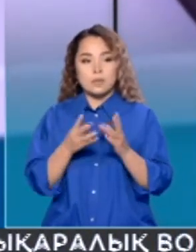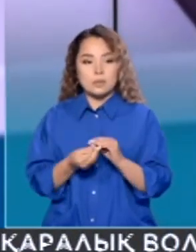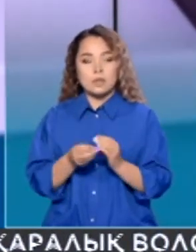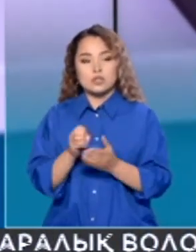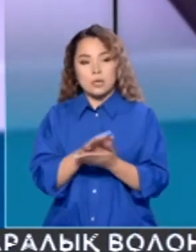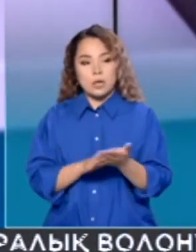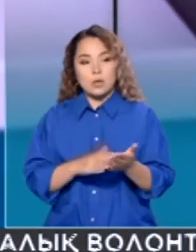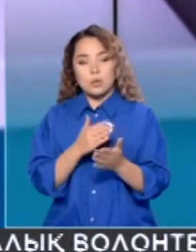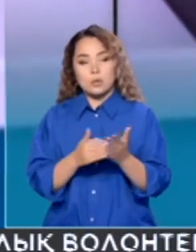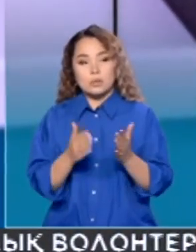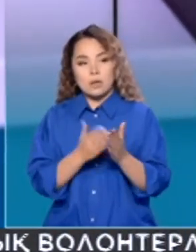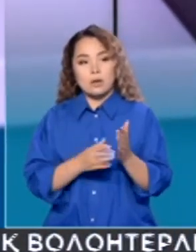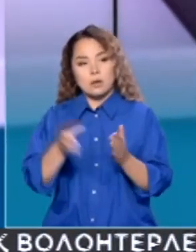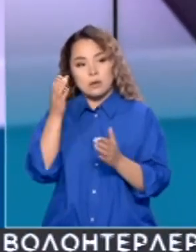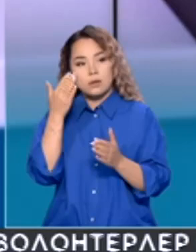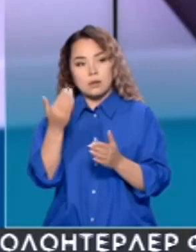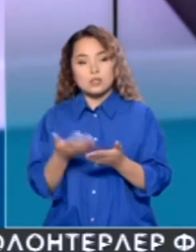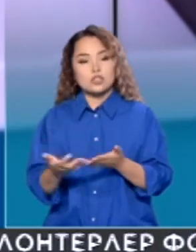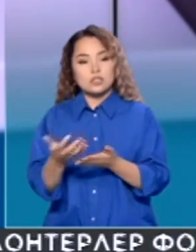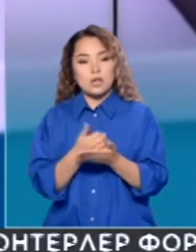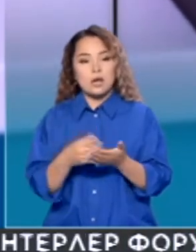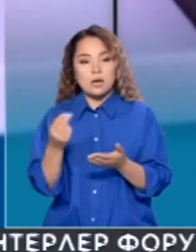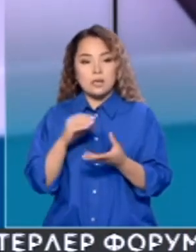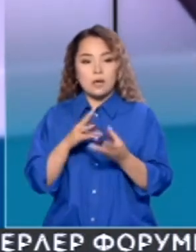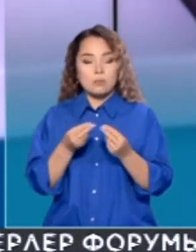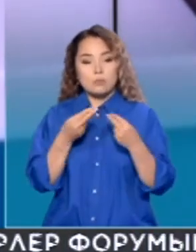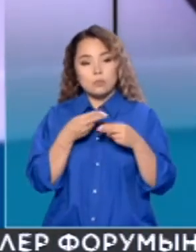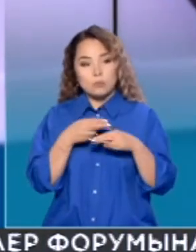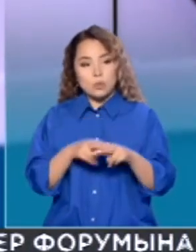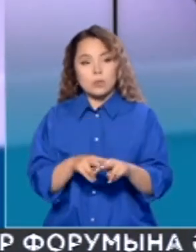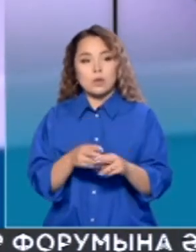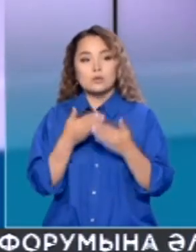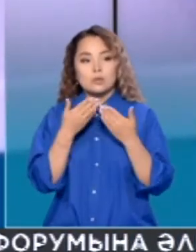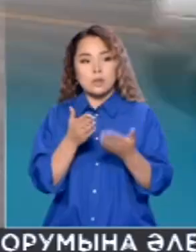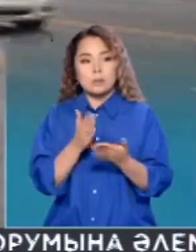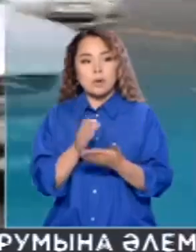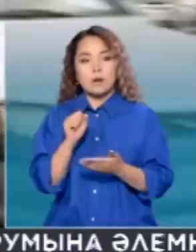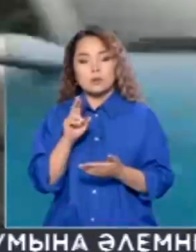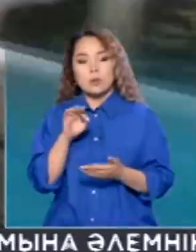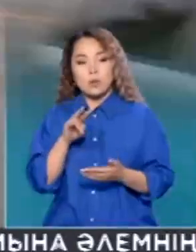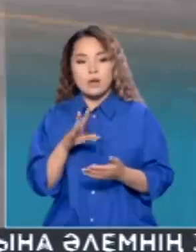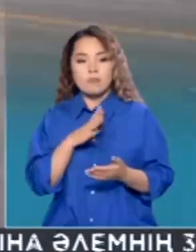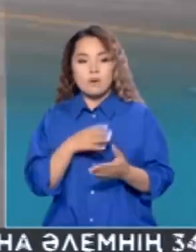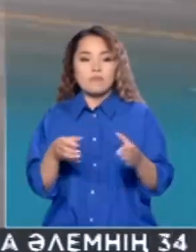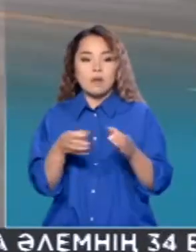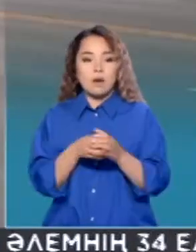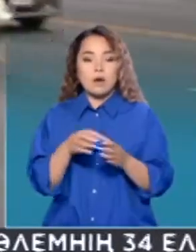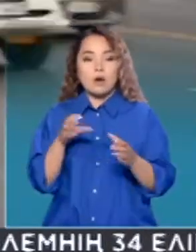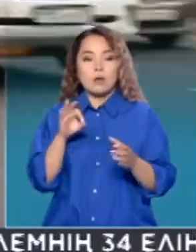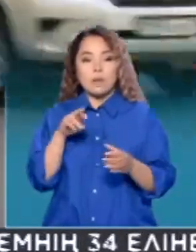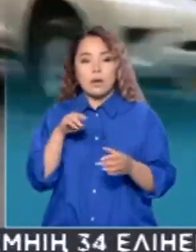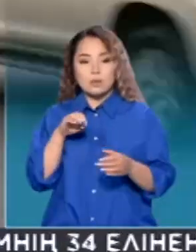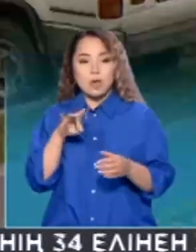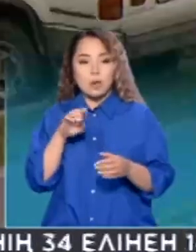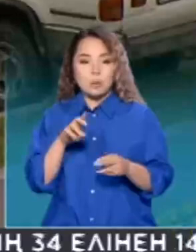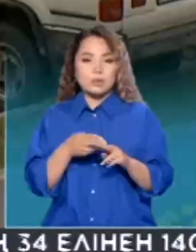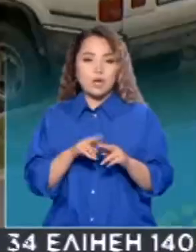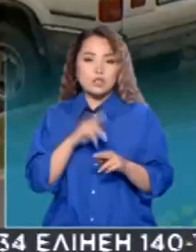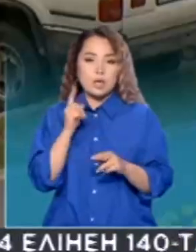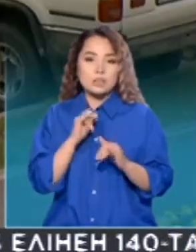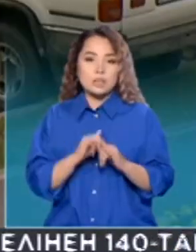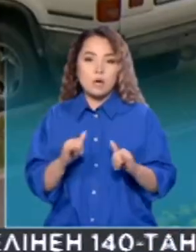үшін утилизациялық алымнан жиналған қаражатты бөлуді сұрады. Ақжол фракциясы оператор Роптың қызметі жасыл